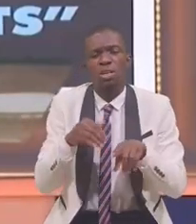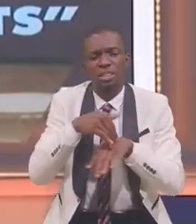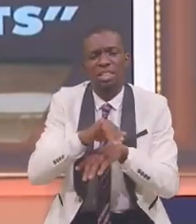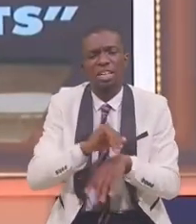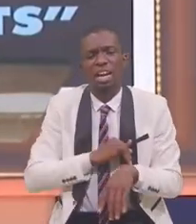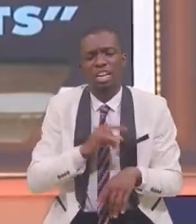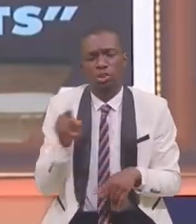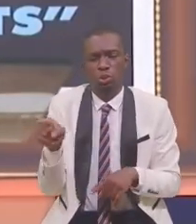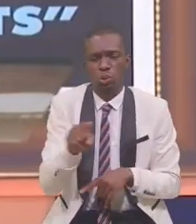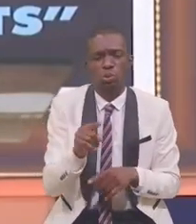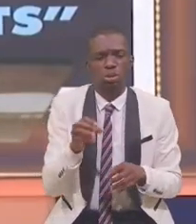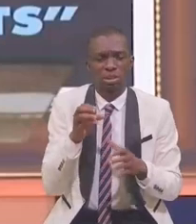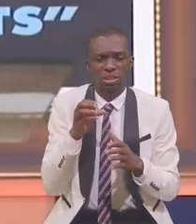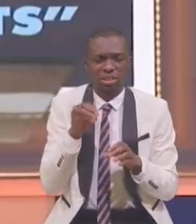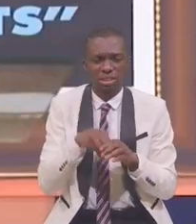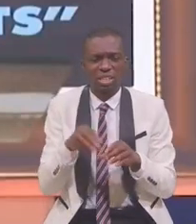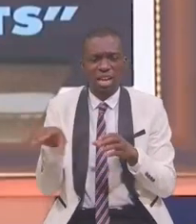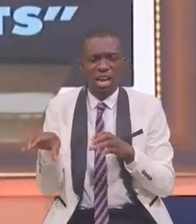envoie aussi.